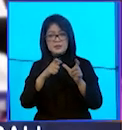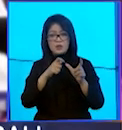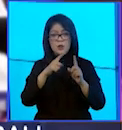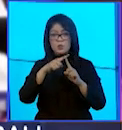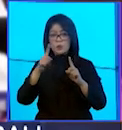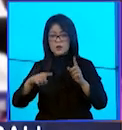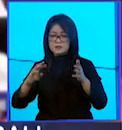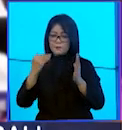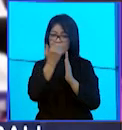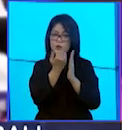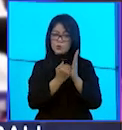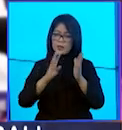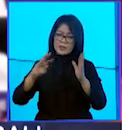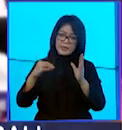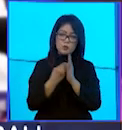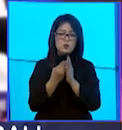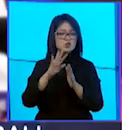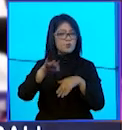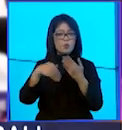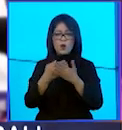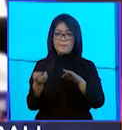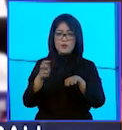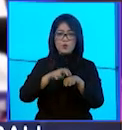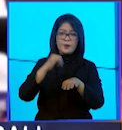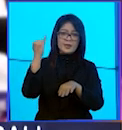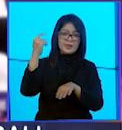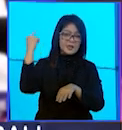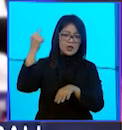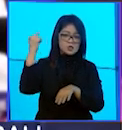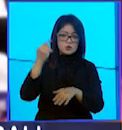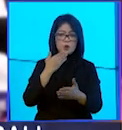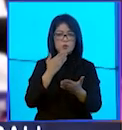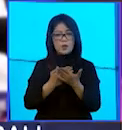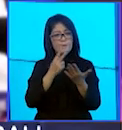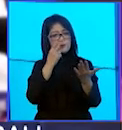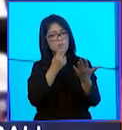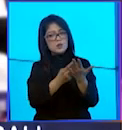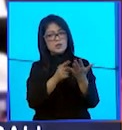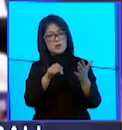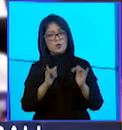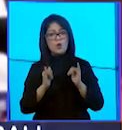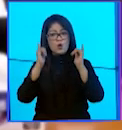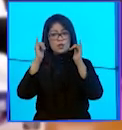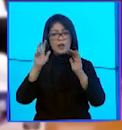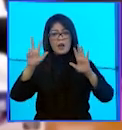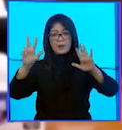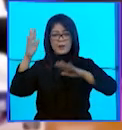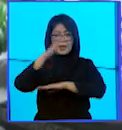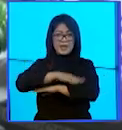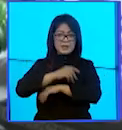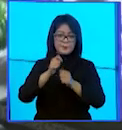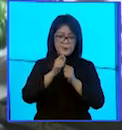penumpang kedatangan internasional harus punya bukti booking hotel untuk karantina minimal 8 hari dengan biaya